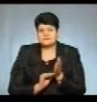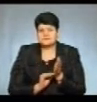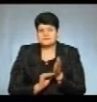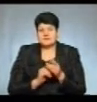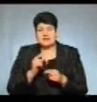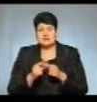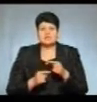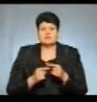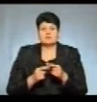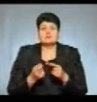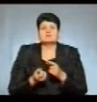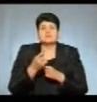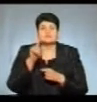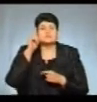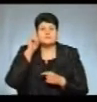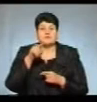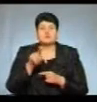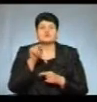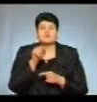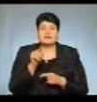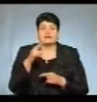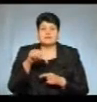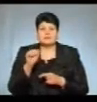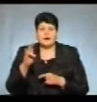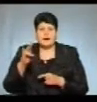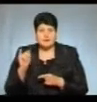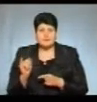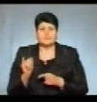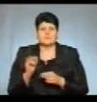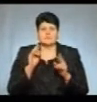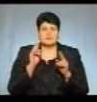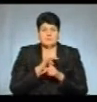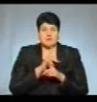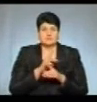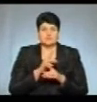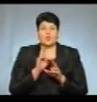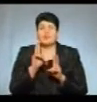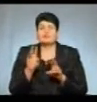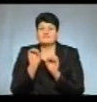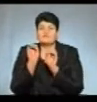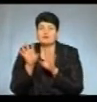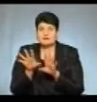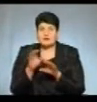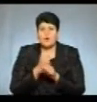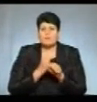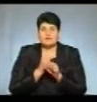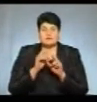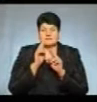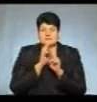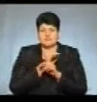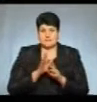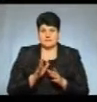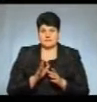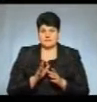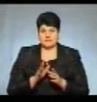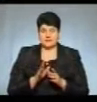через які їм стало відомо, що, можливо, їхні там дані якимось чином комусь передані і обробляються не в спосіб, який вони до того хотіли.